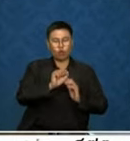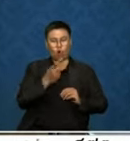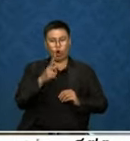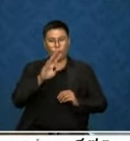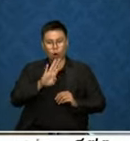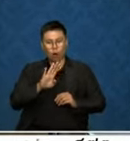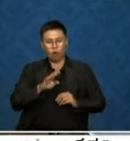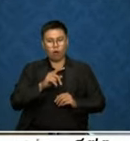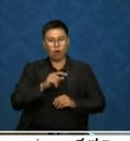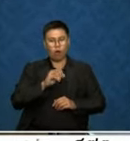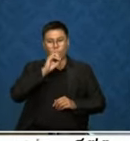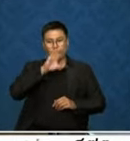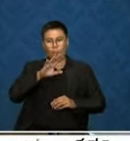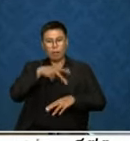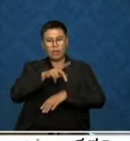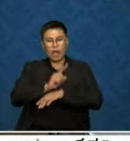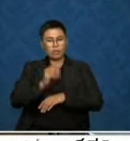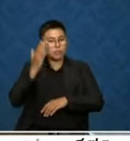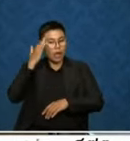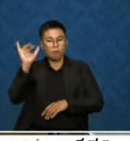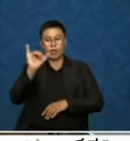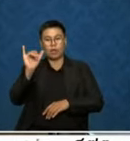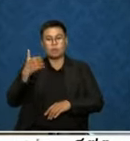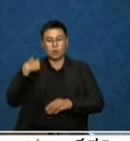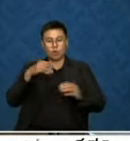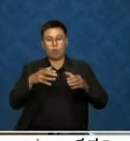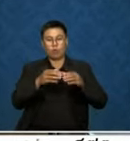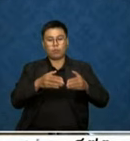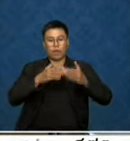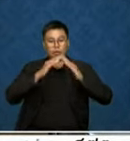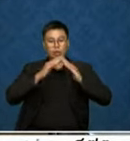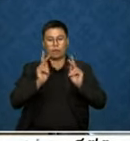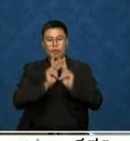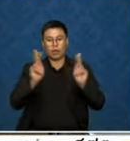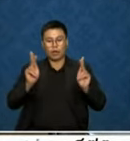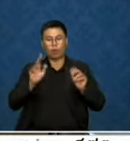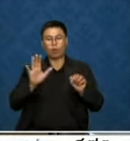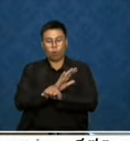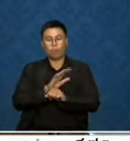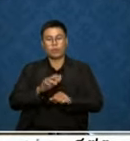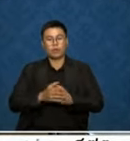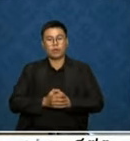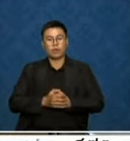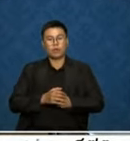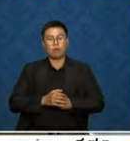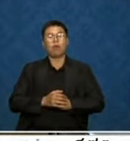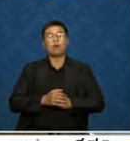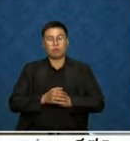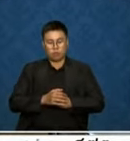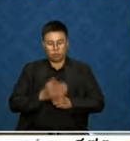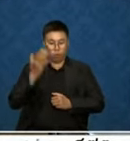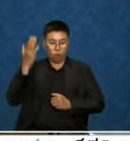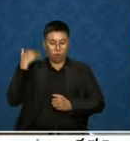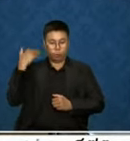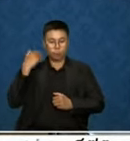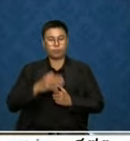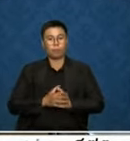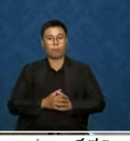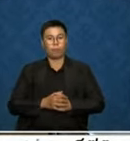ราบนะครับทั้งที่ก็มีการแต่งตั้งคณะกรรมการครบถ้วนอย่างเป็นทางการไว้แล้วด้วยนะครับในอดีต